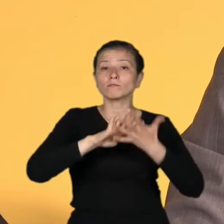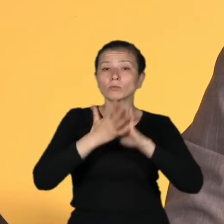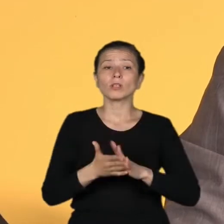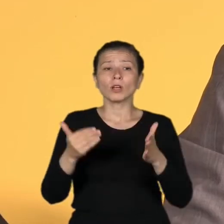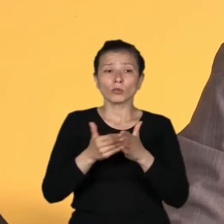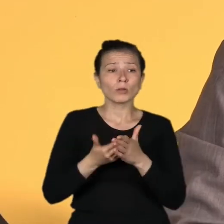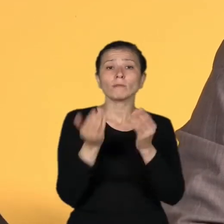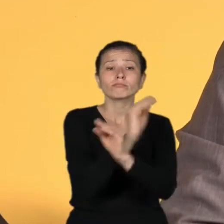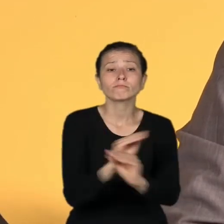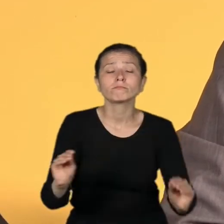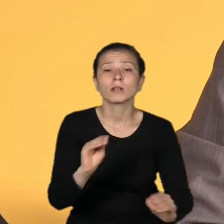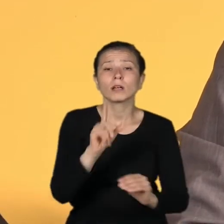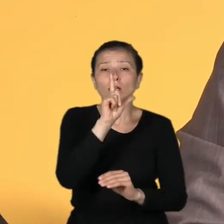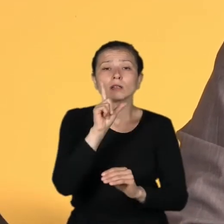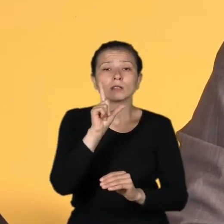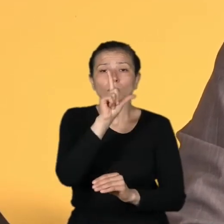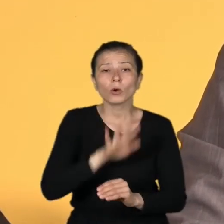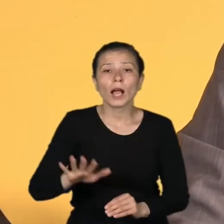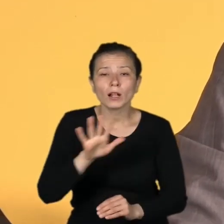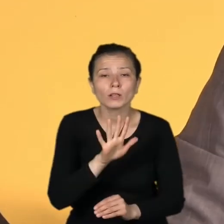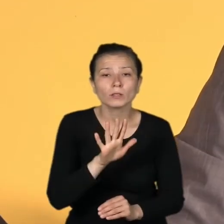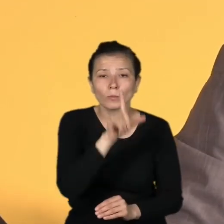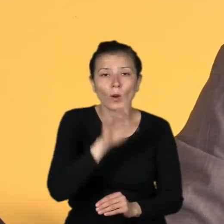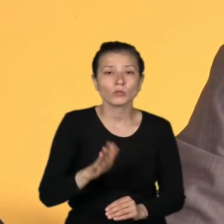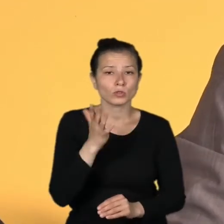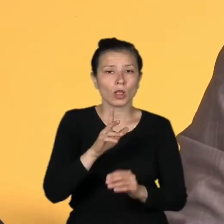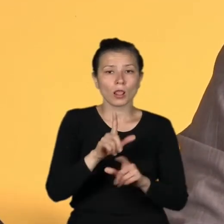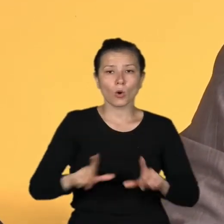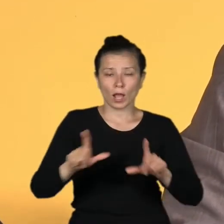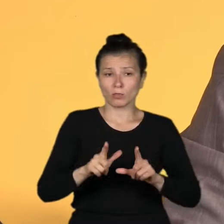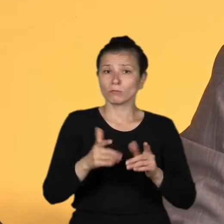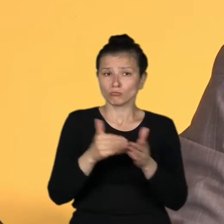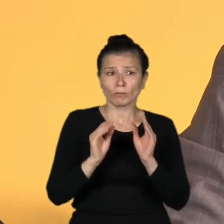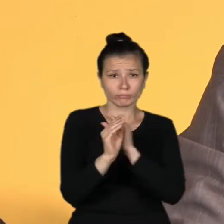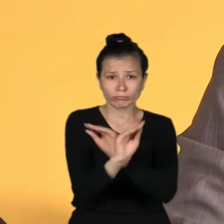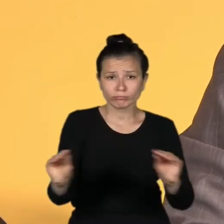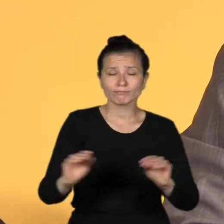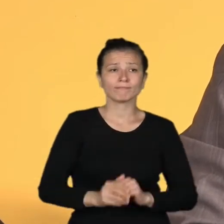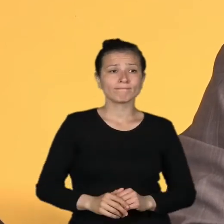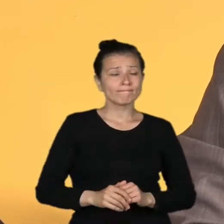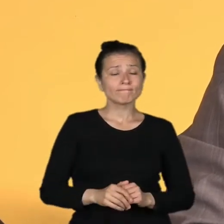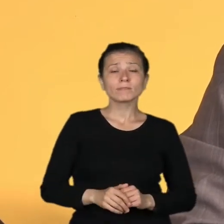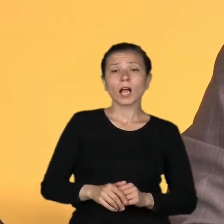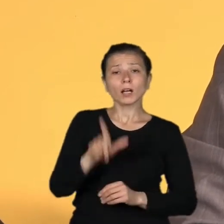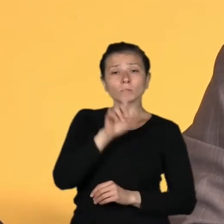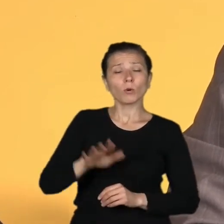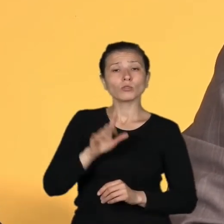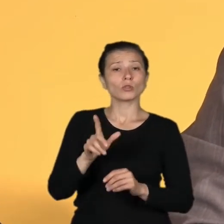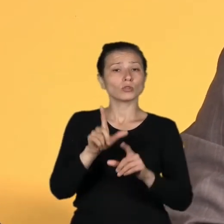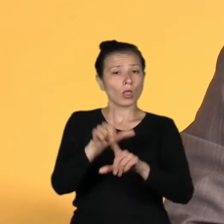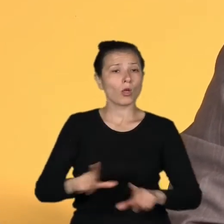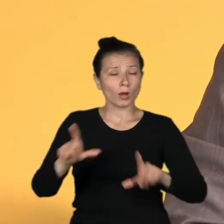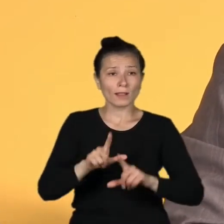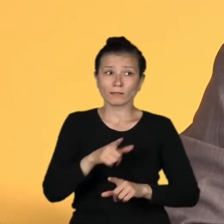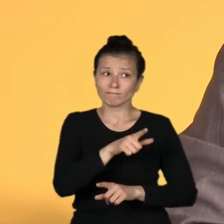społeczności lokalnej. Ta społeczność lokalna, jak pan prowadzący zauważył, to nie tylko